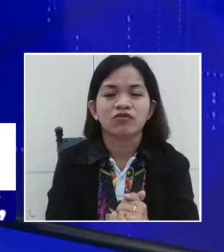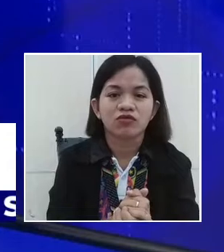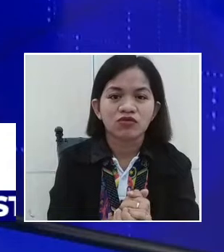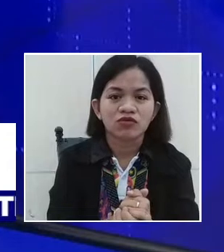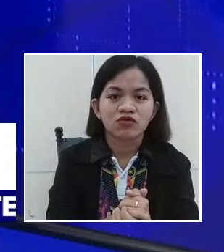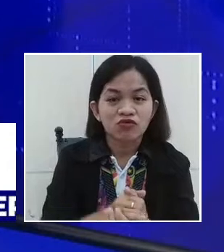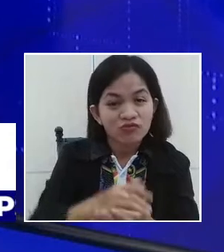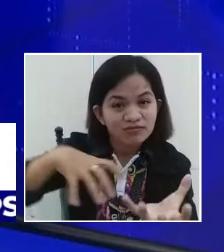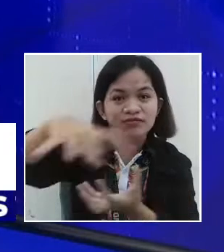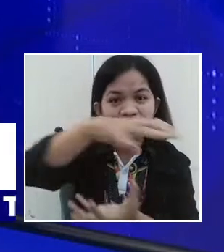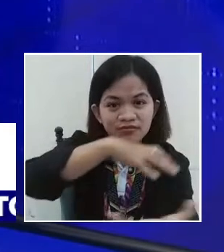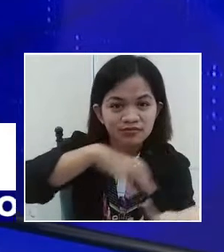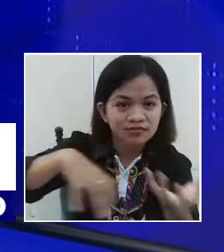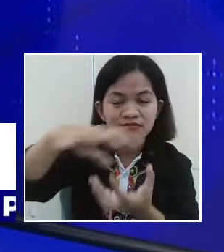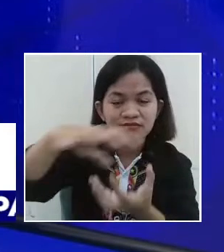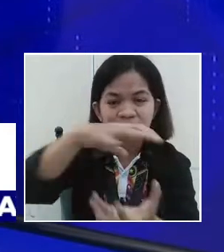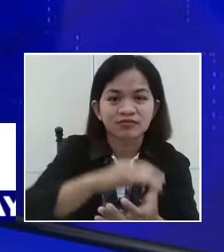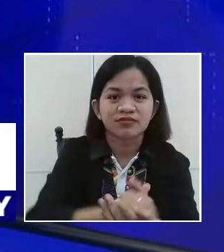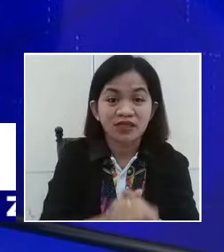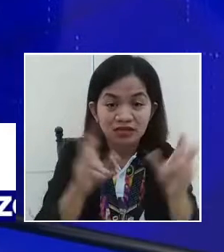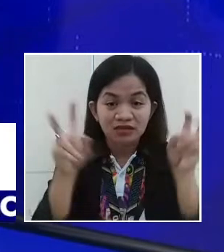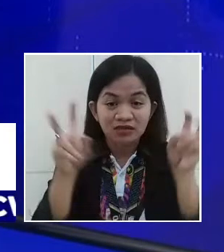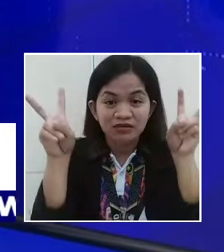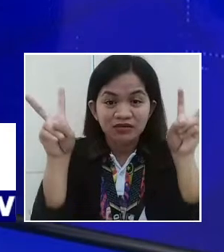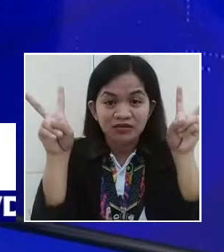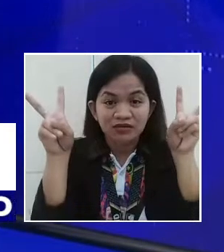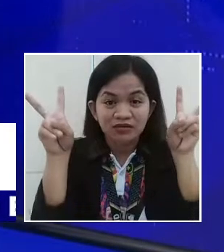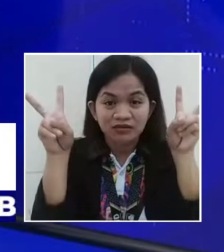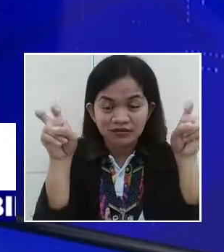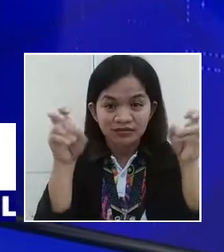ating tema sa ngayon. And in fact,